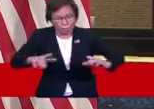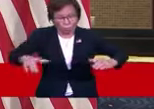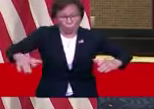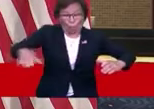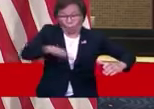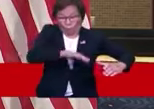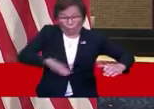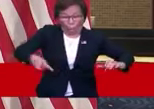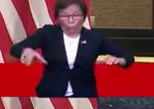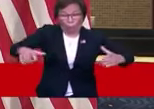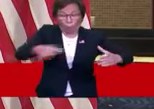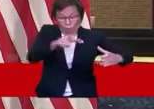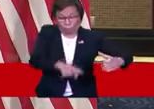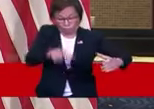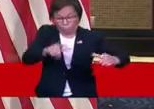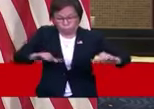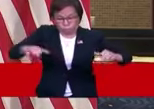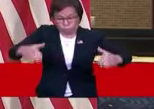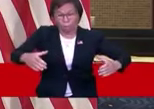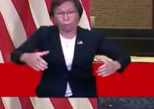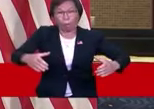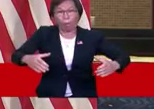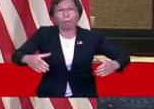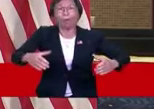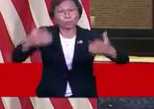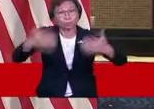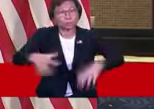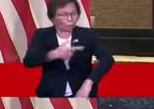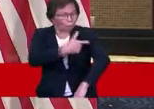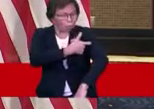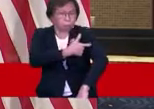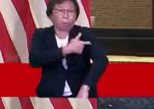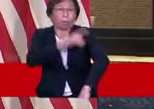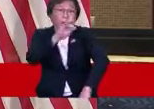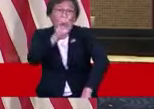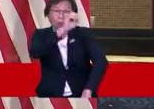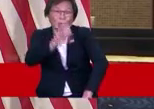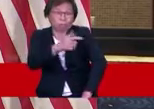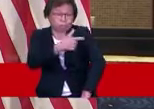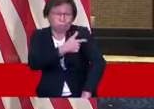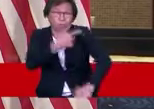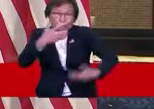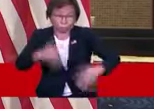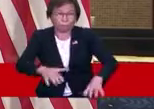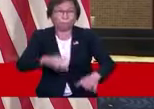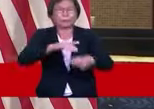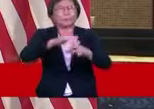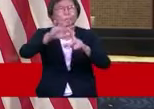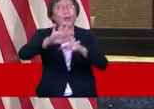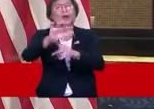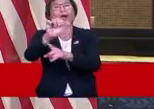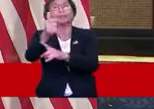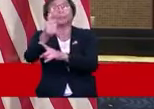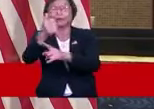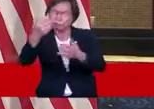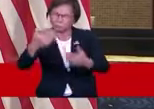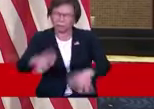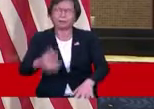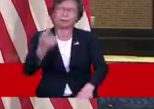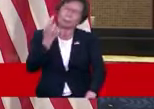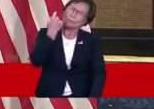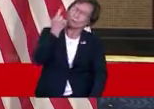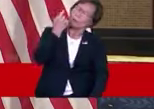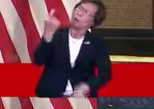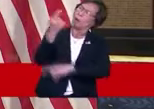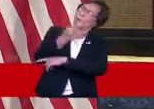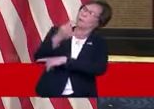kelompok pada bulan Oktober Insyaallah ini telah pun CY Sebutkan di dalam Bab